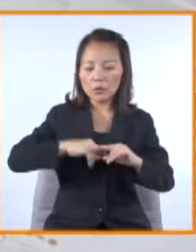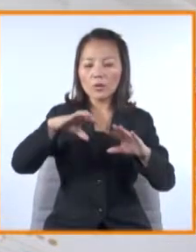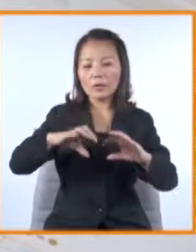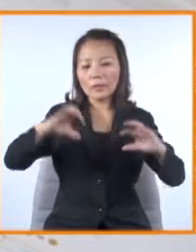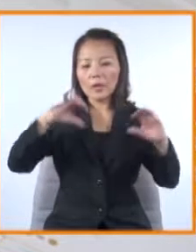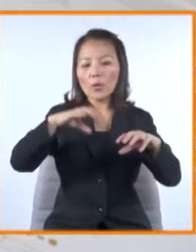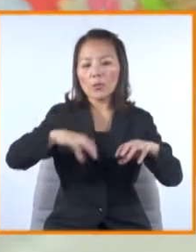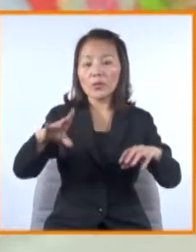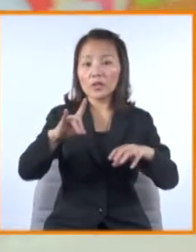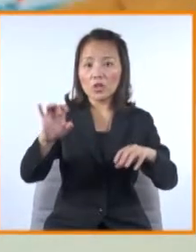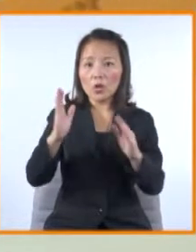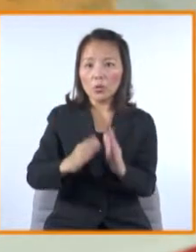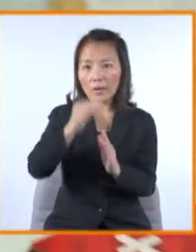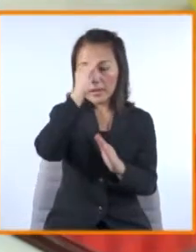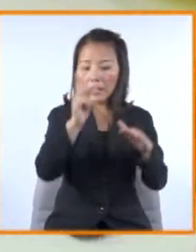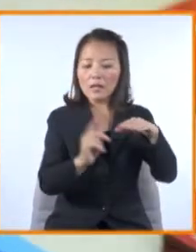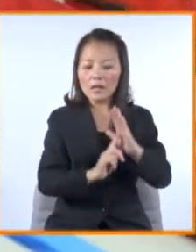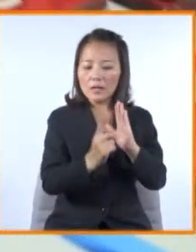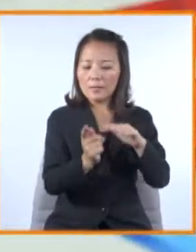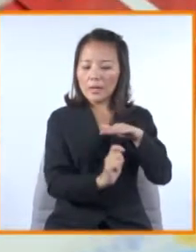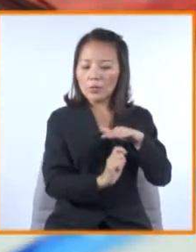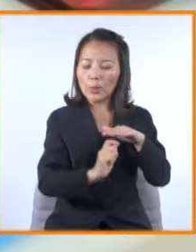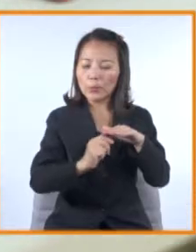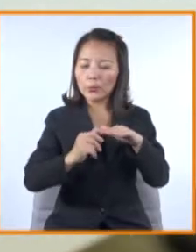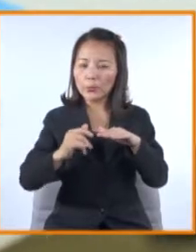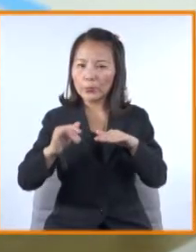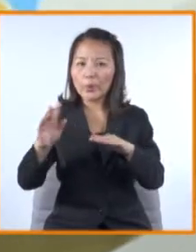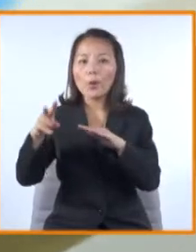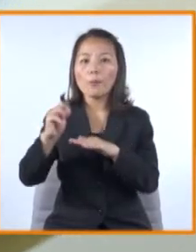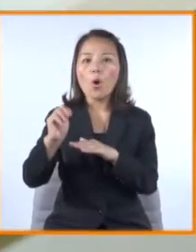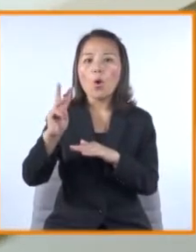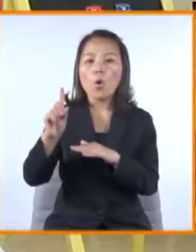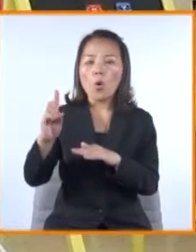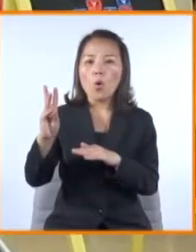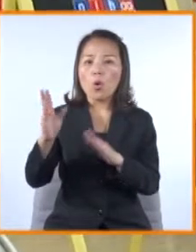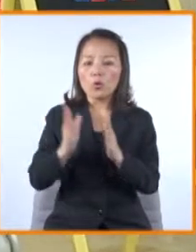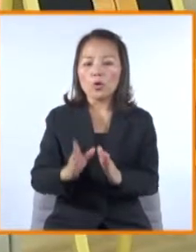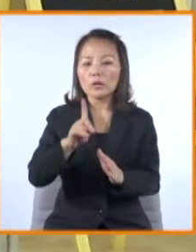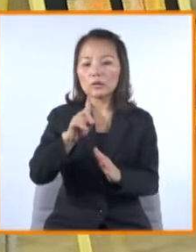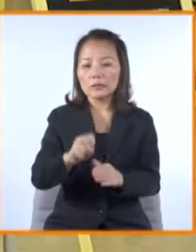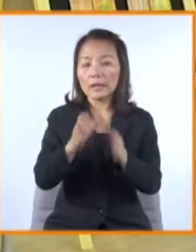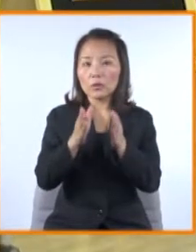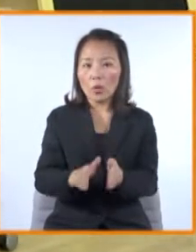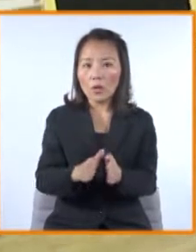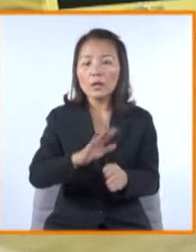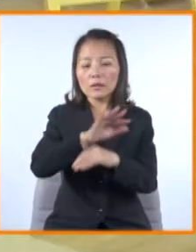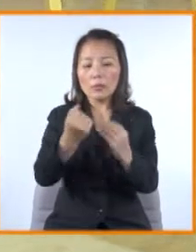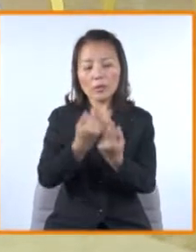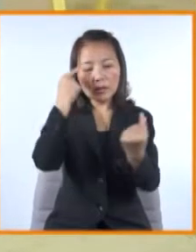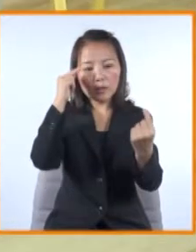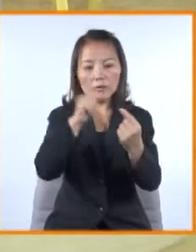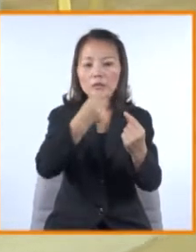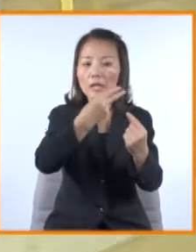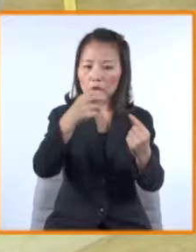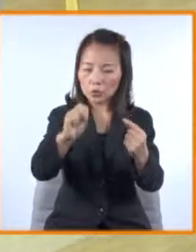วมทั้งนักเรียนตั้งแต่ระดับชั้นอนุบาลไปจนถึงมัธยมศึกษาปีที่6กว่า 100,000 คนทั่วประเทศที่ได้เข้าถึงหลักสูตรนวัตกรร